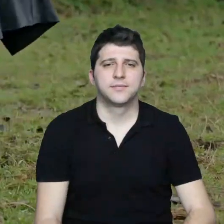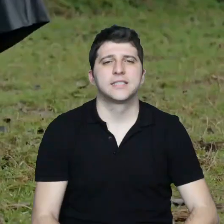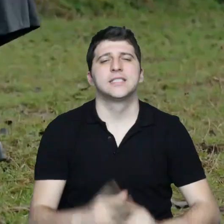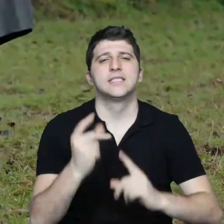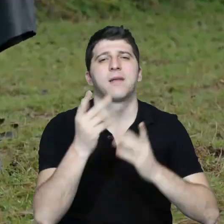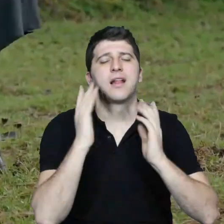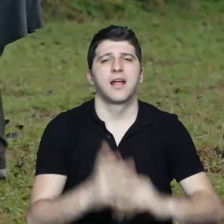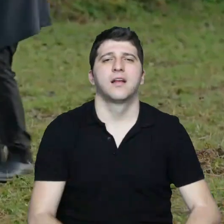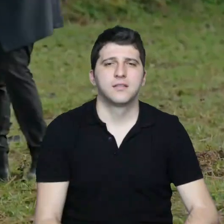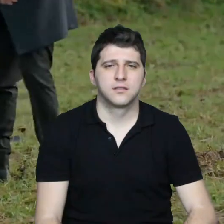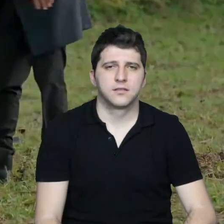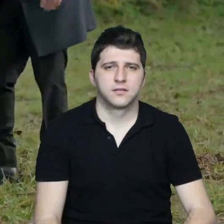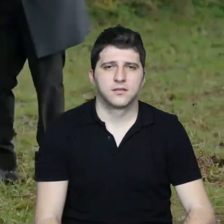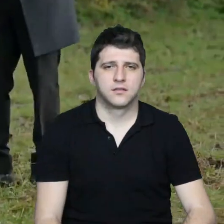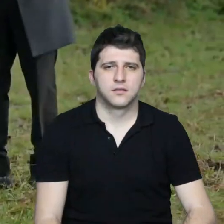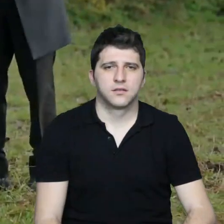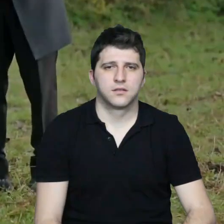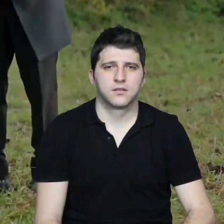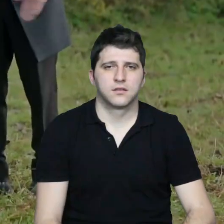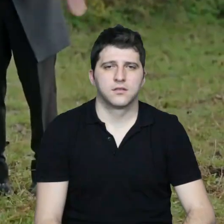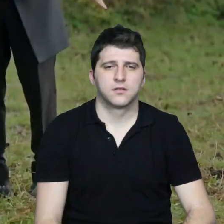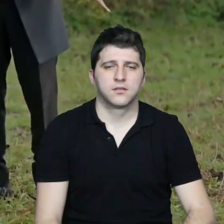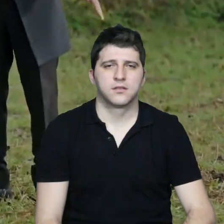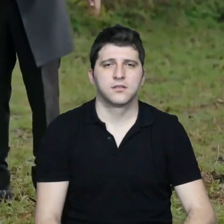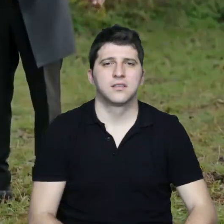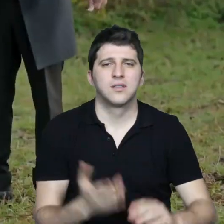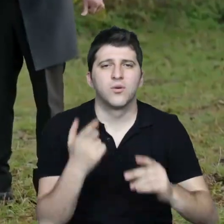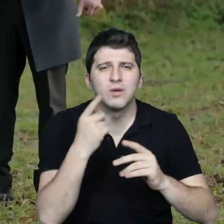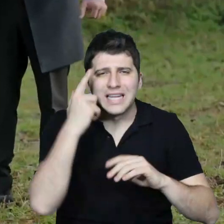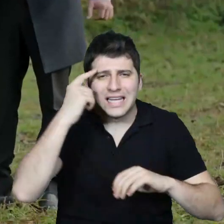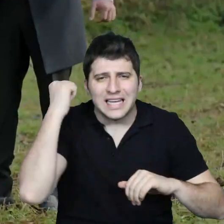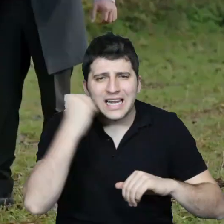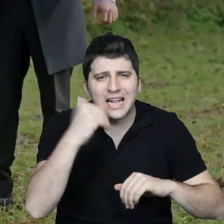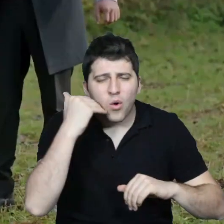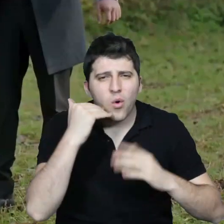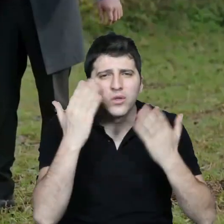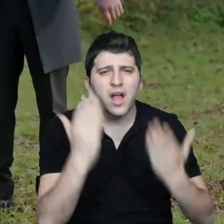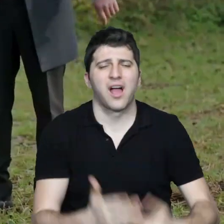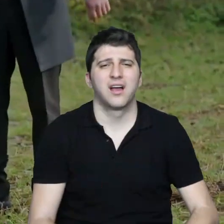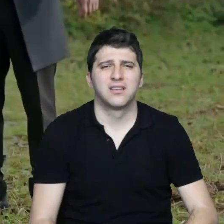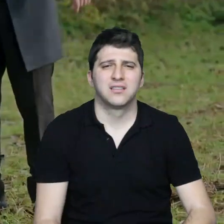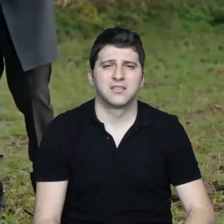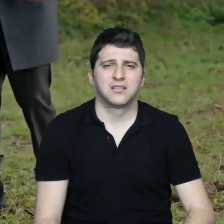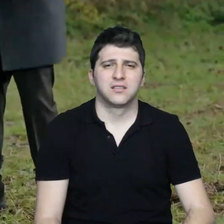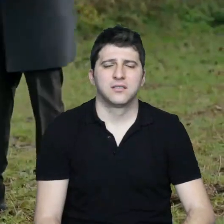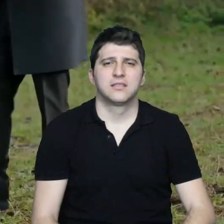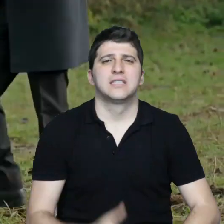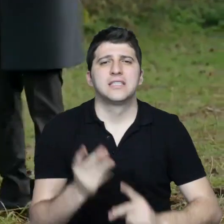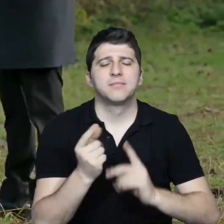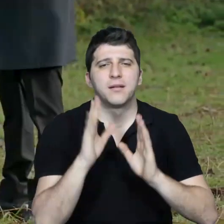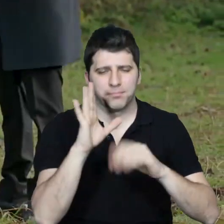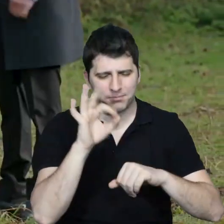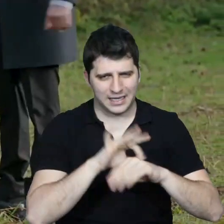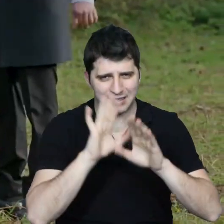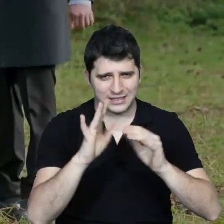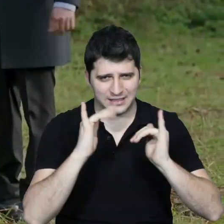İsmail ya. Kalktı İsmail koyun yanında. Ya bu ne inat, koyunuma söyleyeyim. Ben İsmail, bir dakika sakin